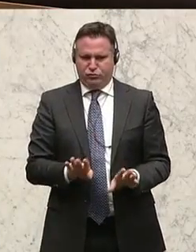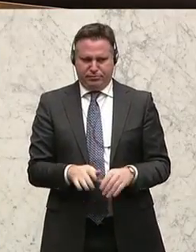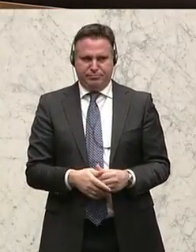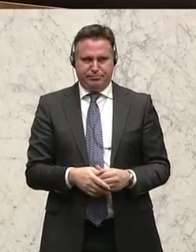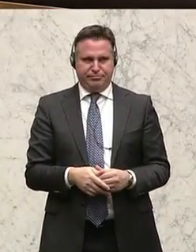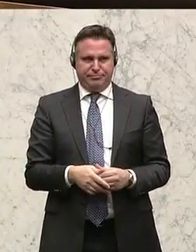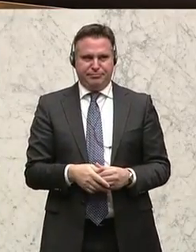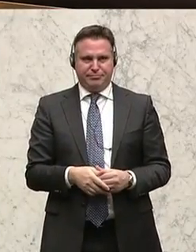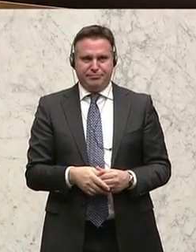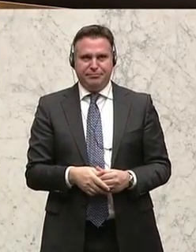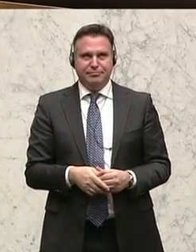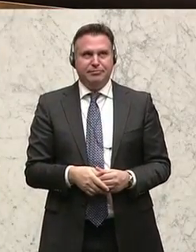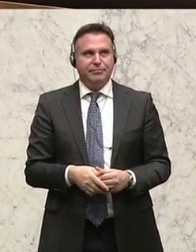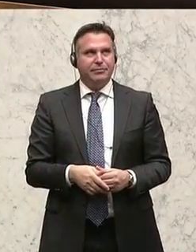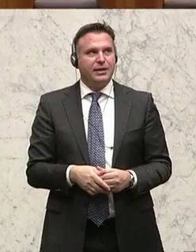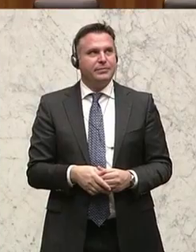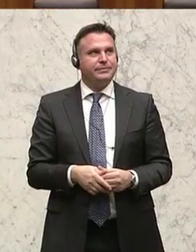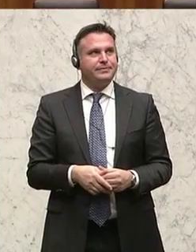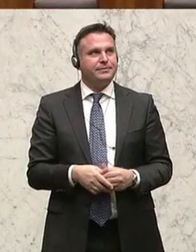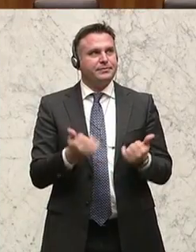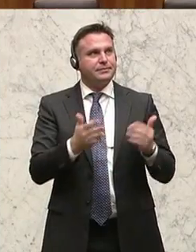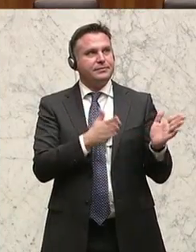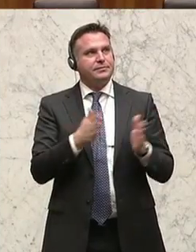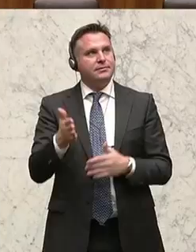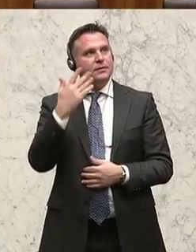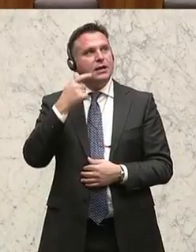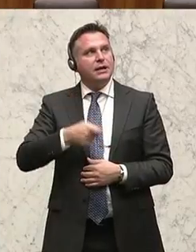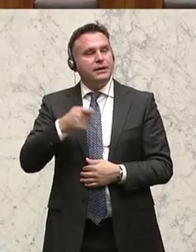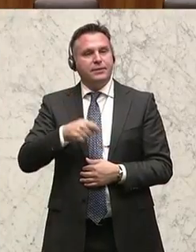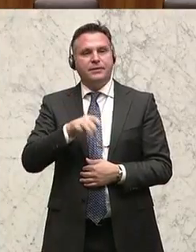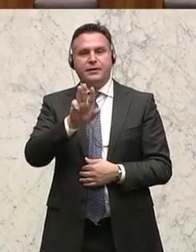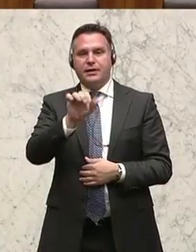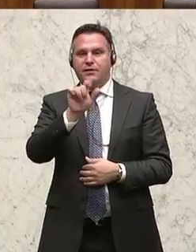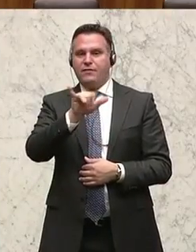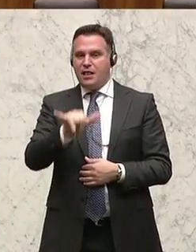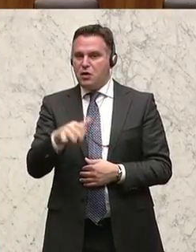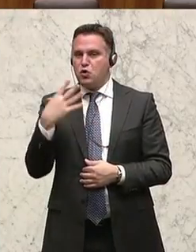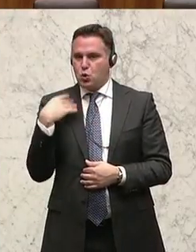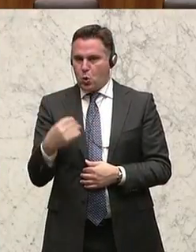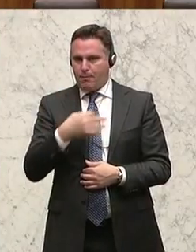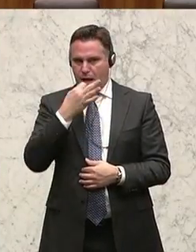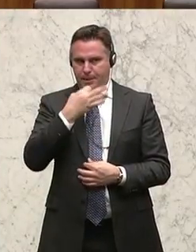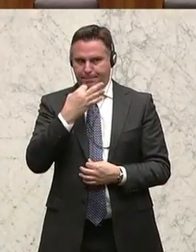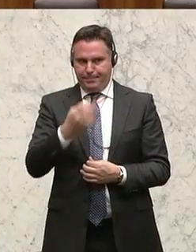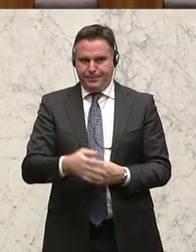Nach dem Minister hat sich noch einmal der Verkehrssprecher der Grünen zu einer Berichtigung zu Wort gemeldet.